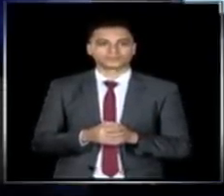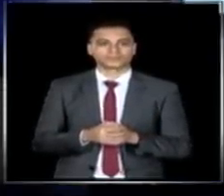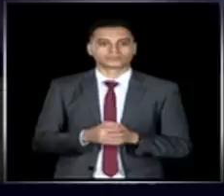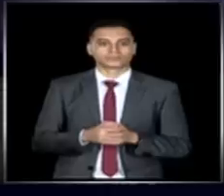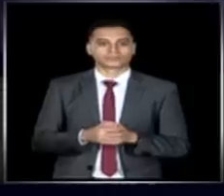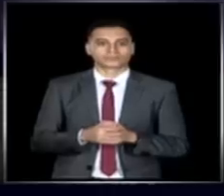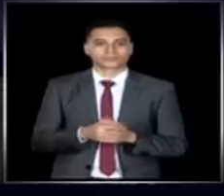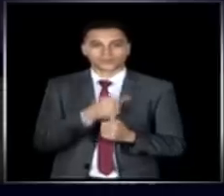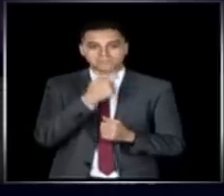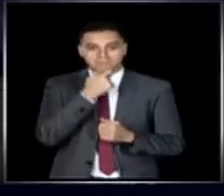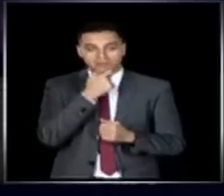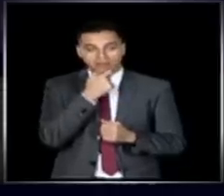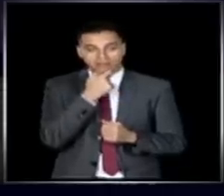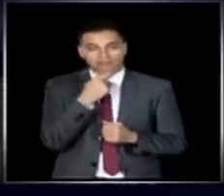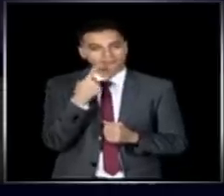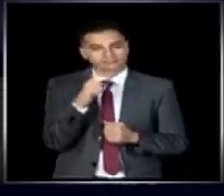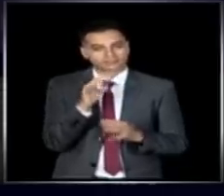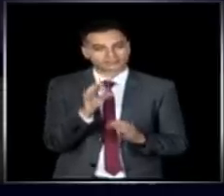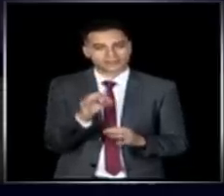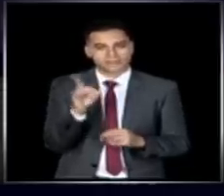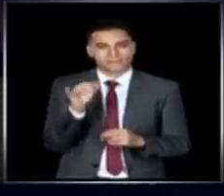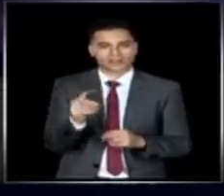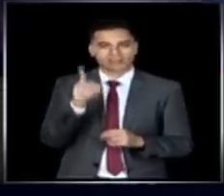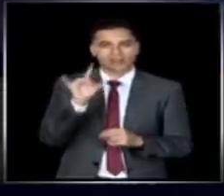بريطانيا. طبعاً